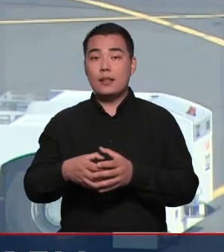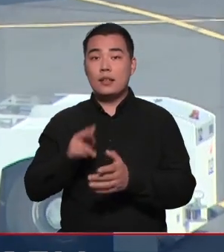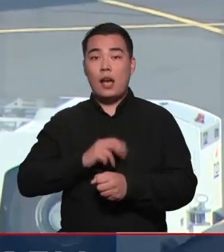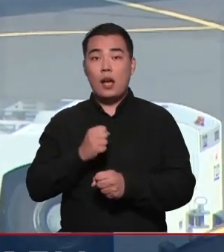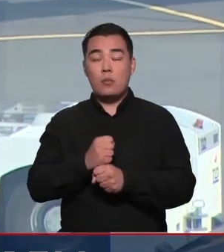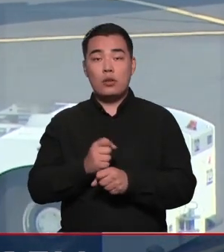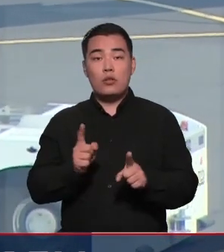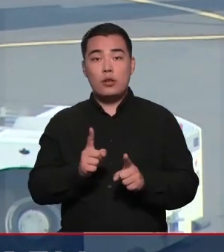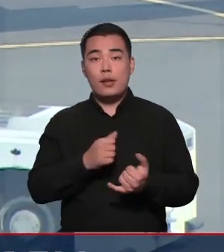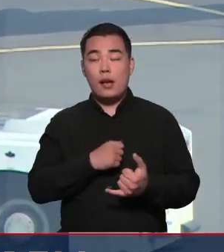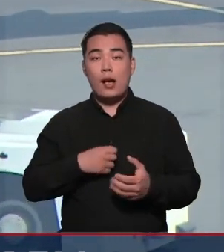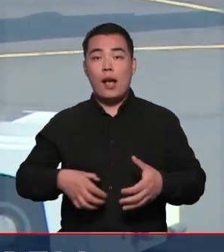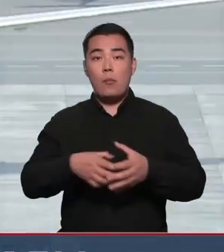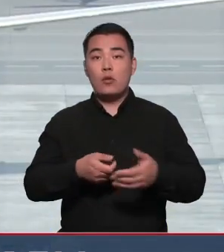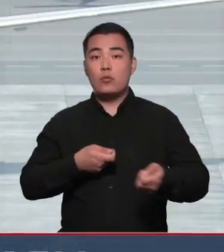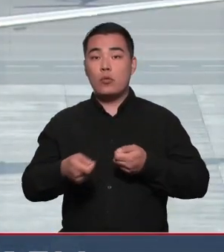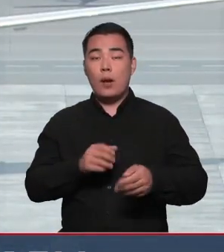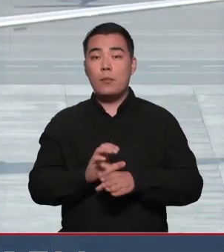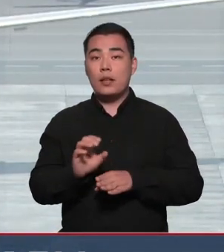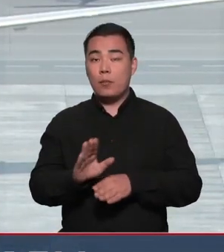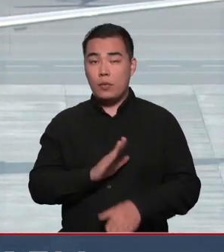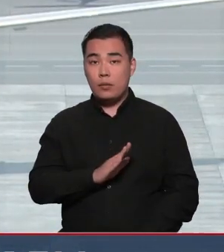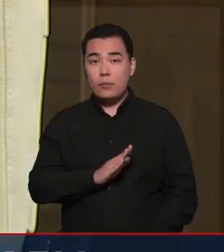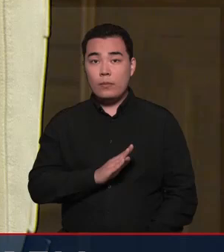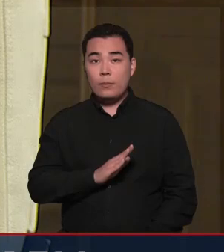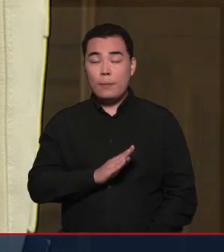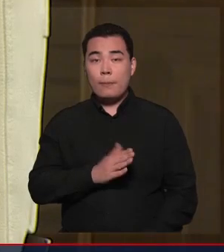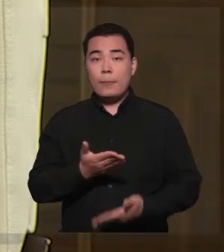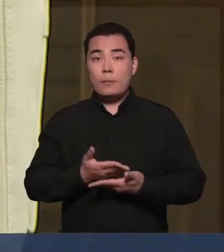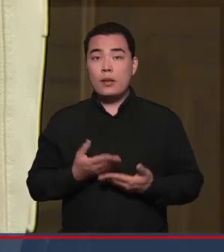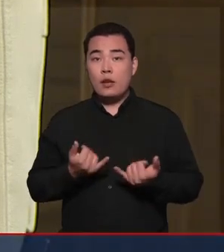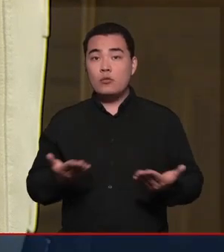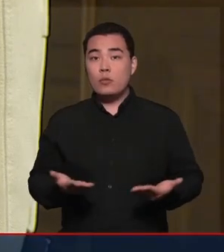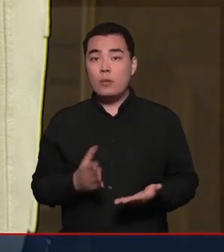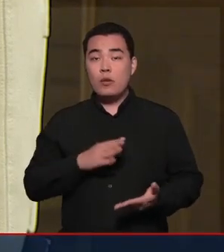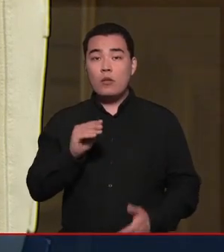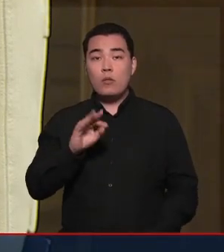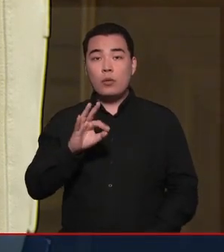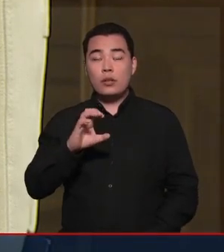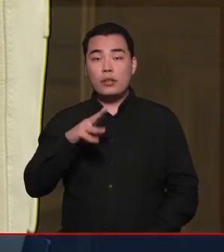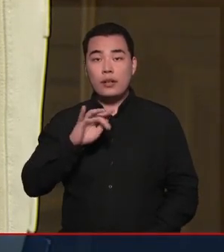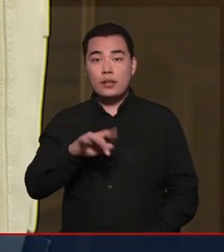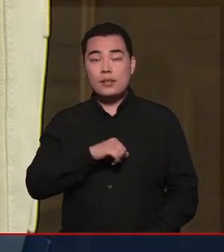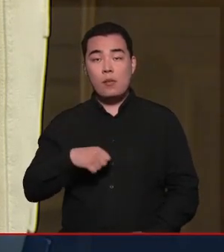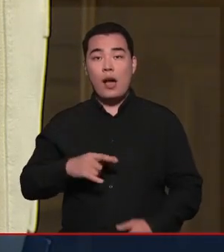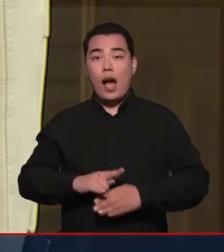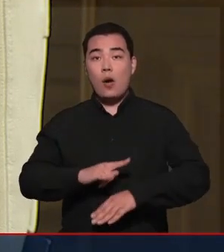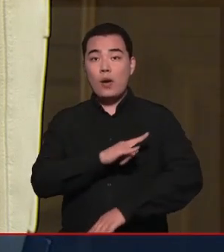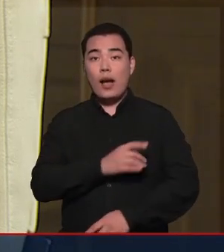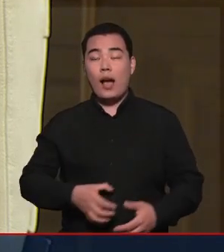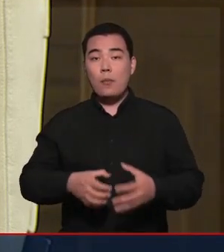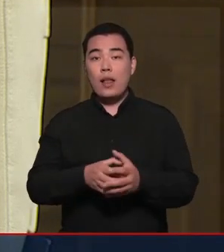соң базынасын компанияның басшысына жеткізіпті. Менімен тура осындай жағдай орын алды. Фостердің өзін, Фостердің әуе компания